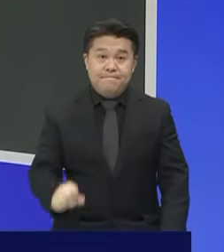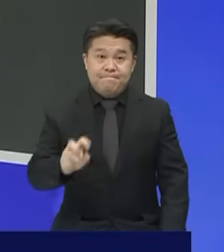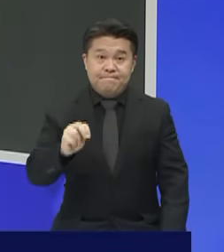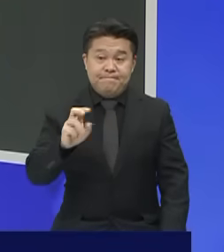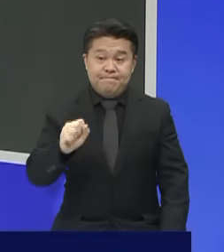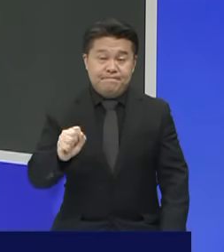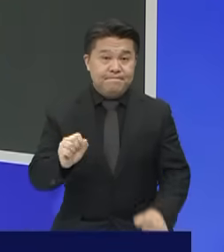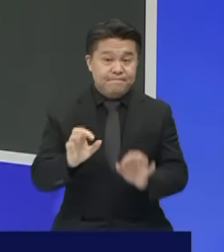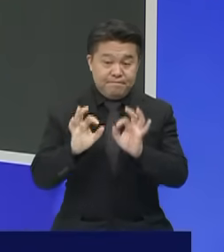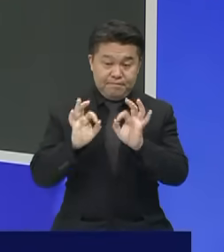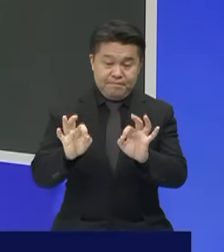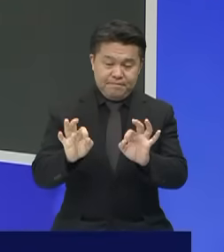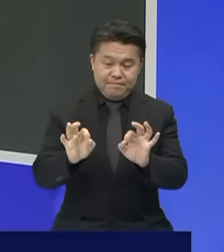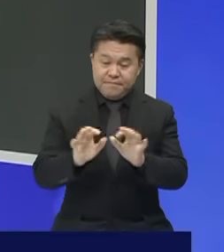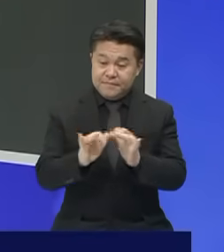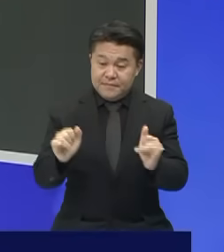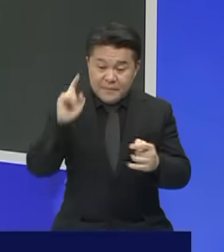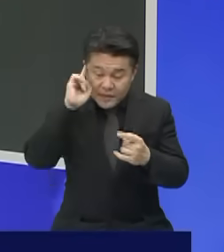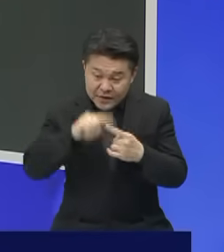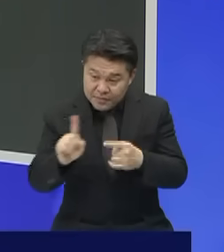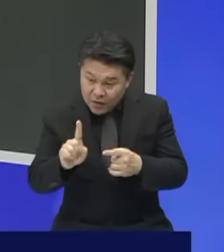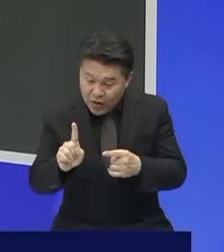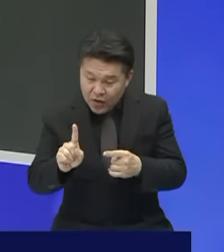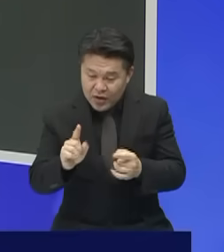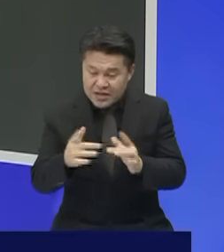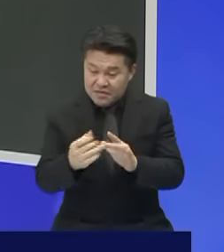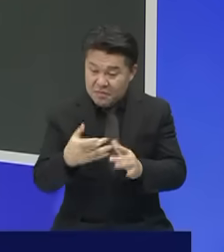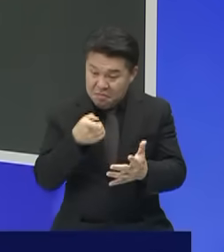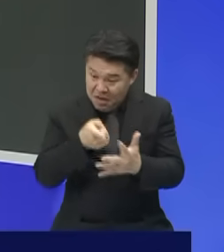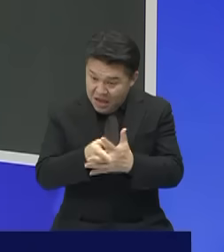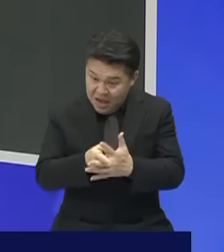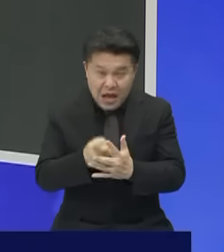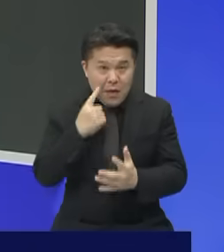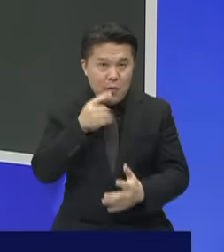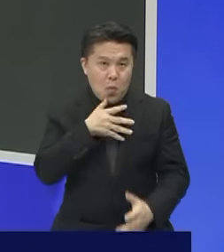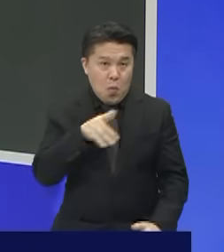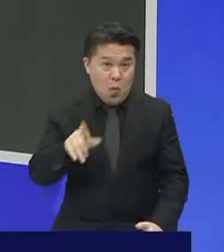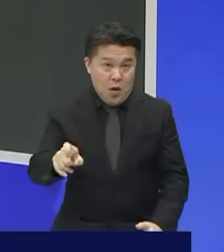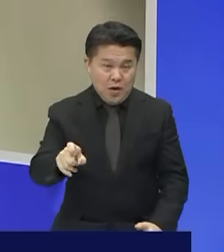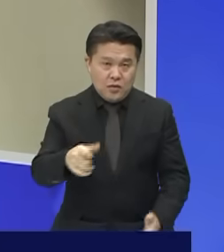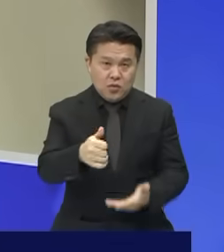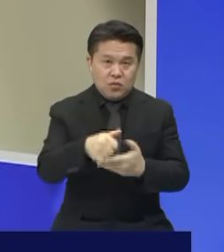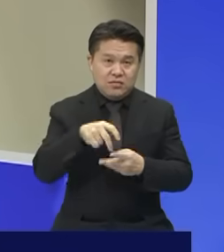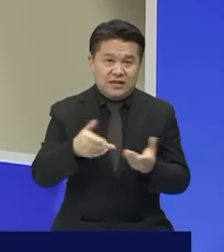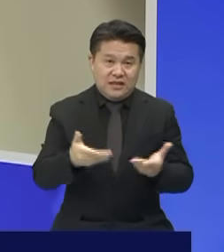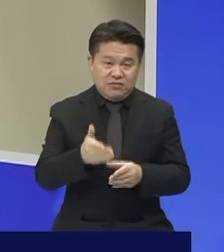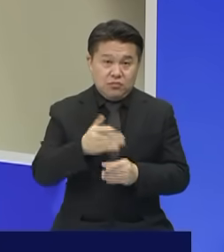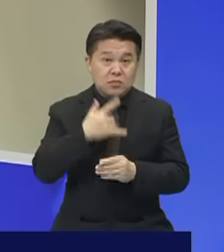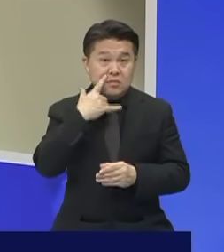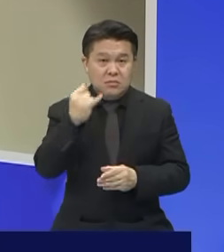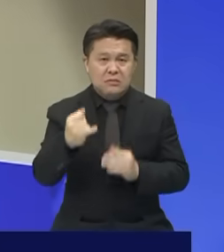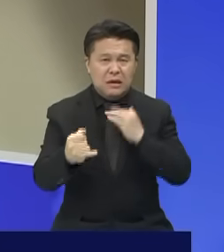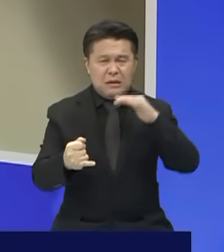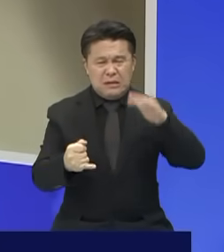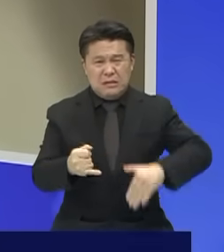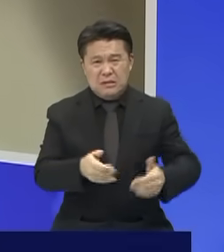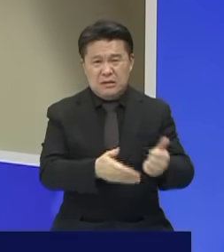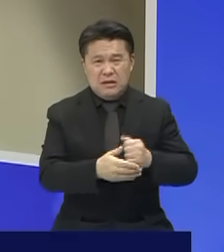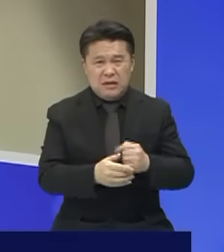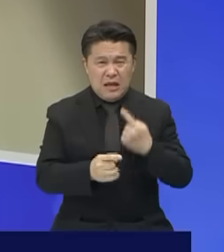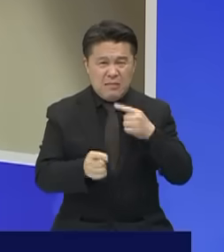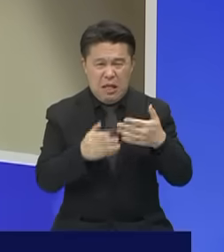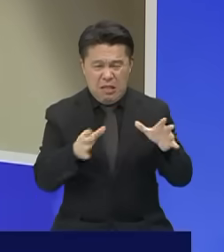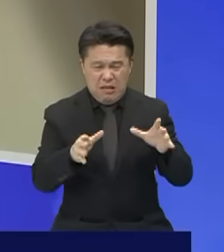SNS를 통해 오늘 하루 관심사와 누리꾼들의 반응을 알아보는 우클릭 시간입니다. 고객센터에서 일하는 어머니가 나이 어린